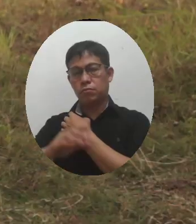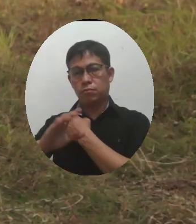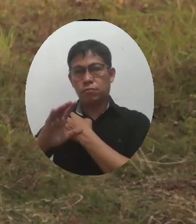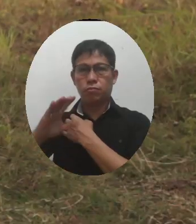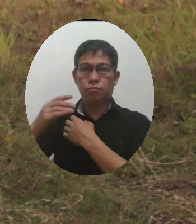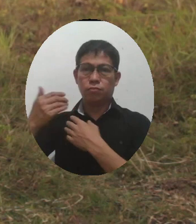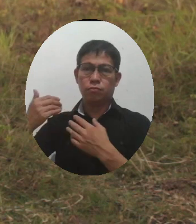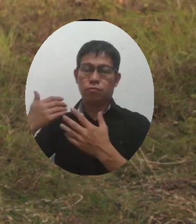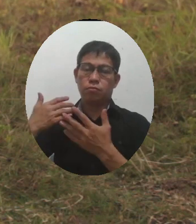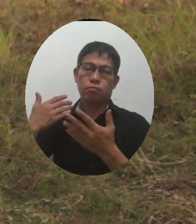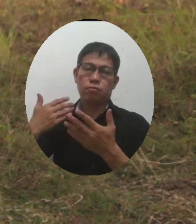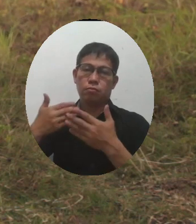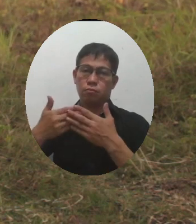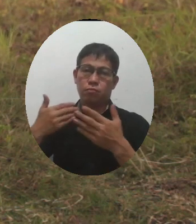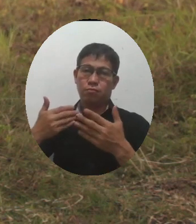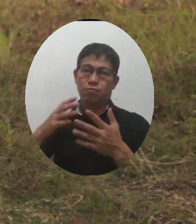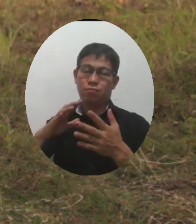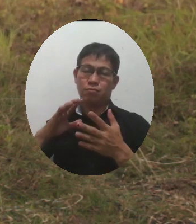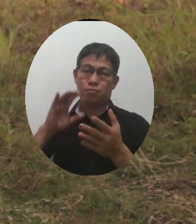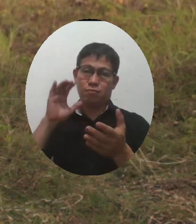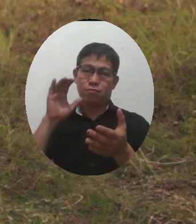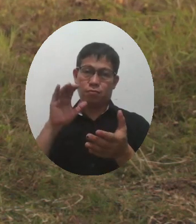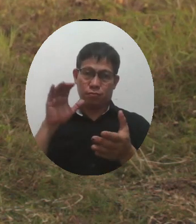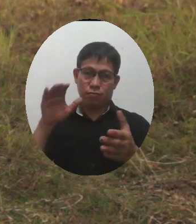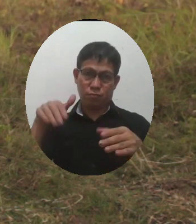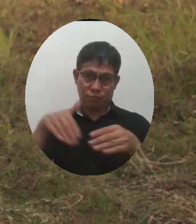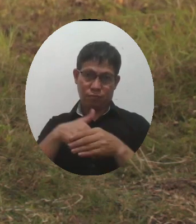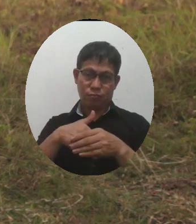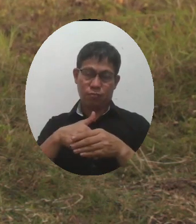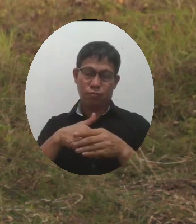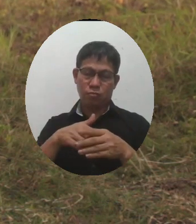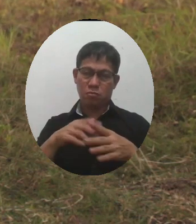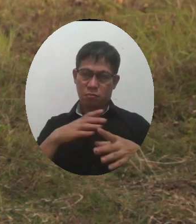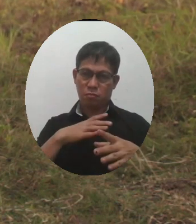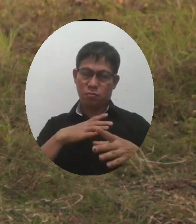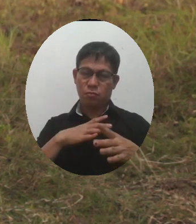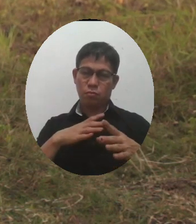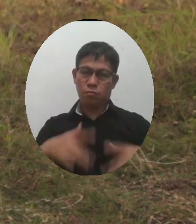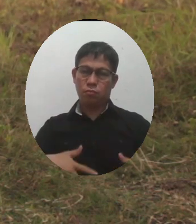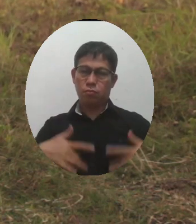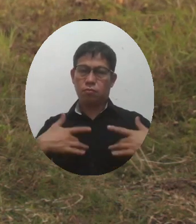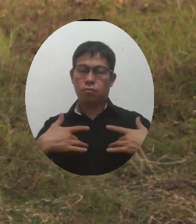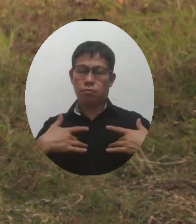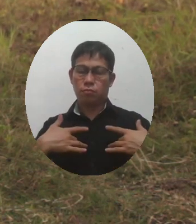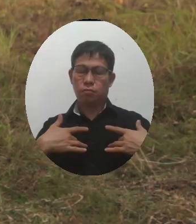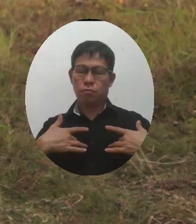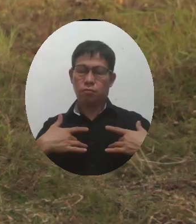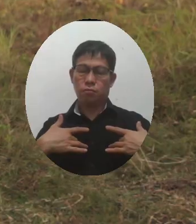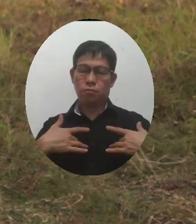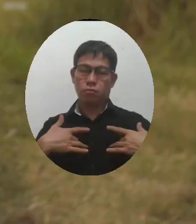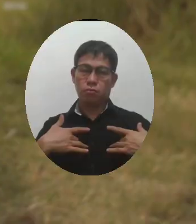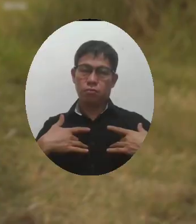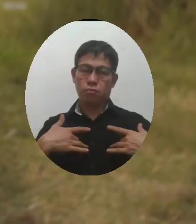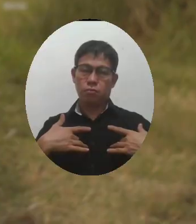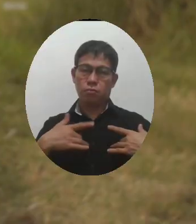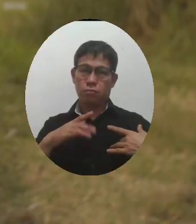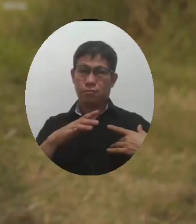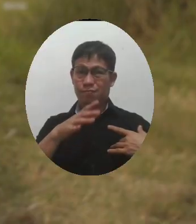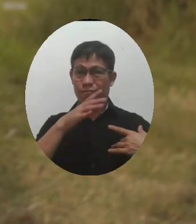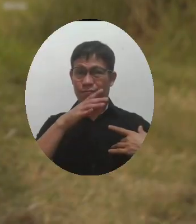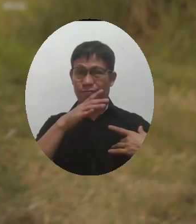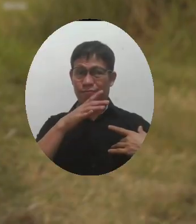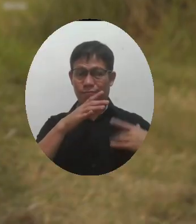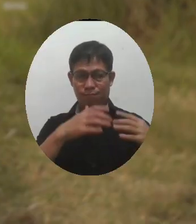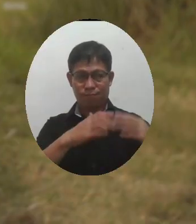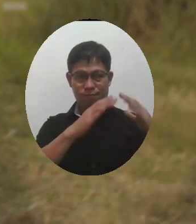Nung bago po ako mag-asawa kasi, okay po talaga yung buhay namin. Tulad po niyan, napagtagumpayan